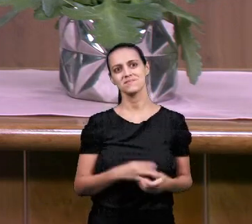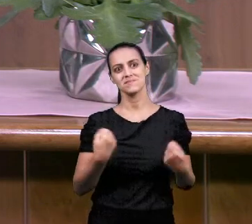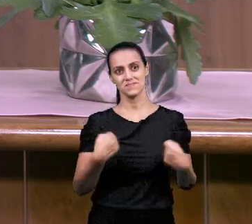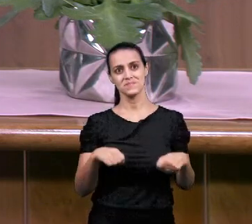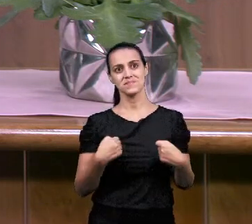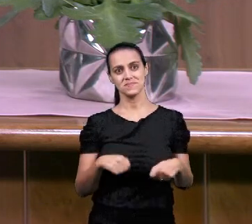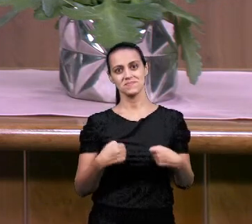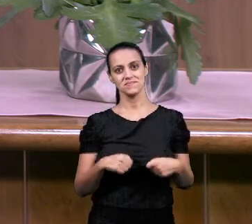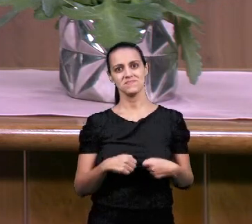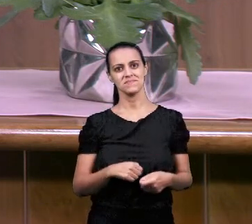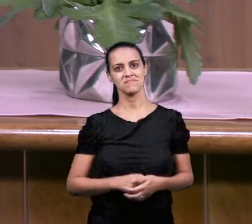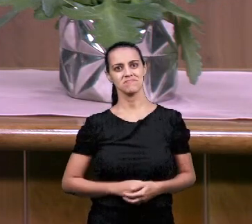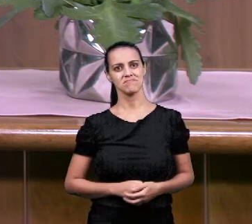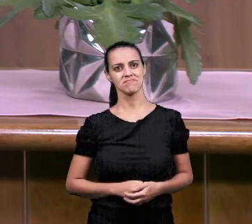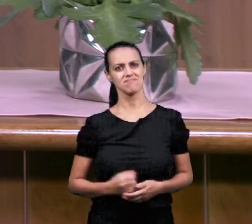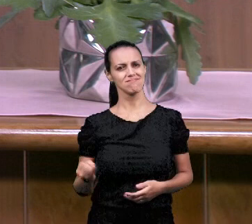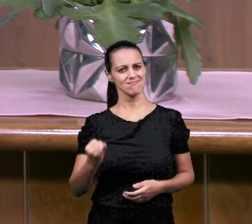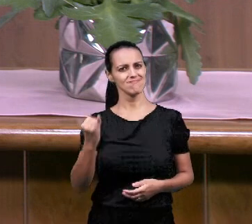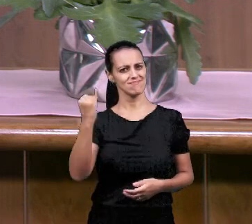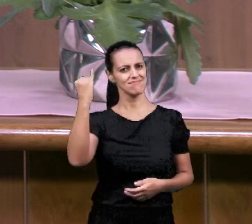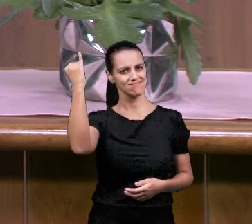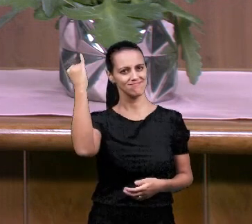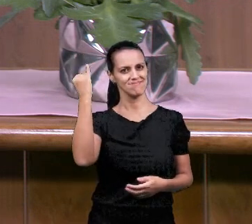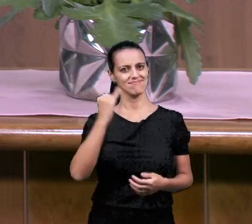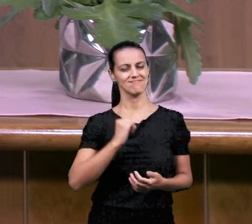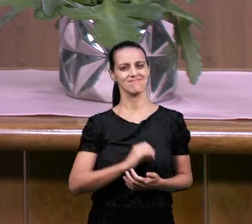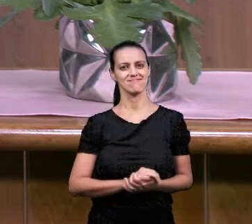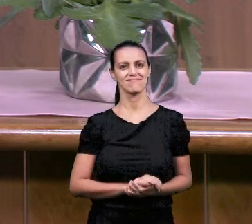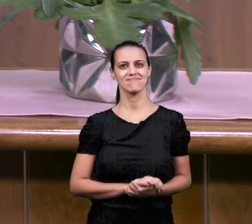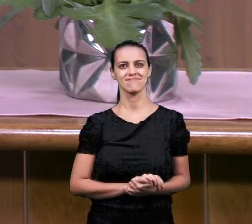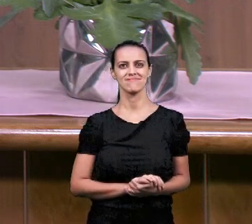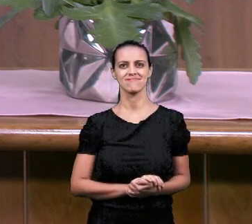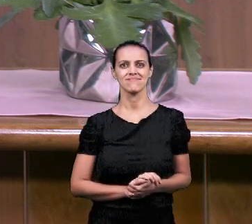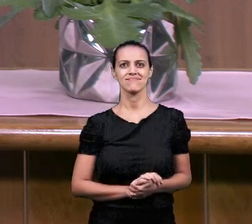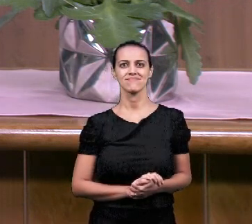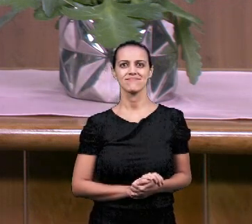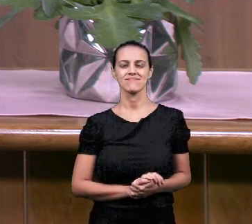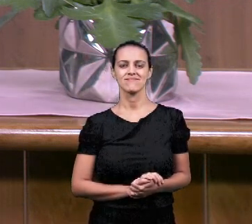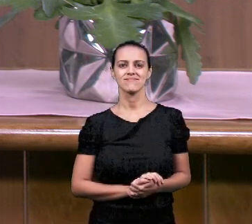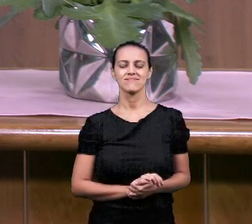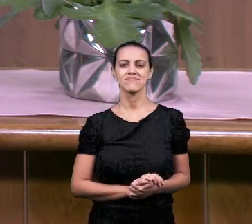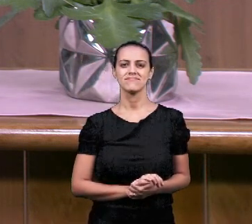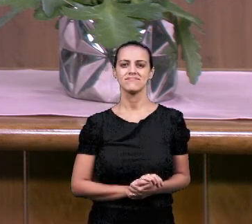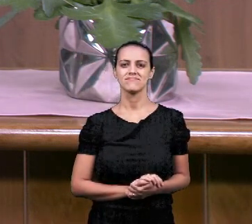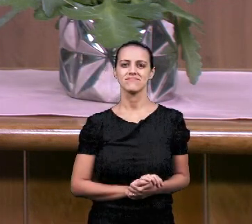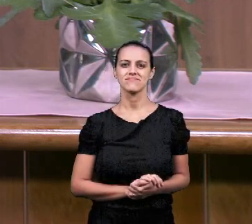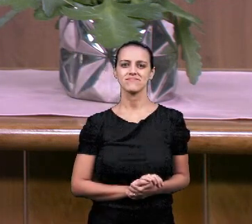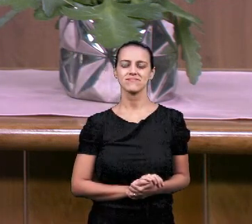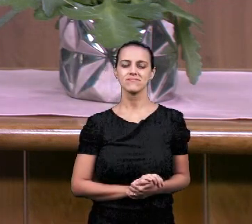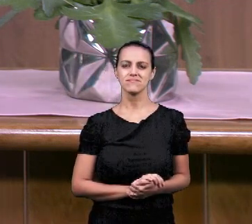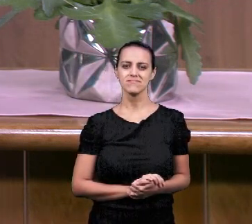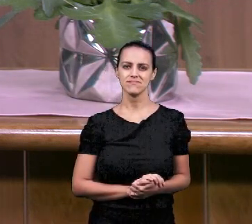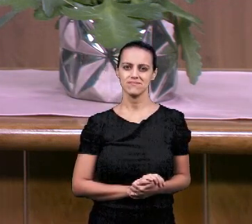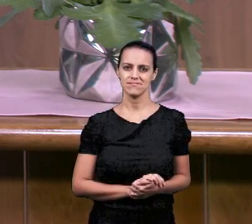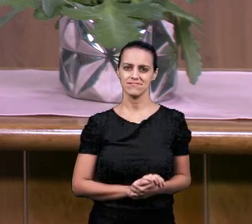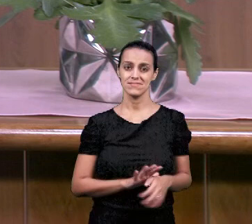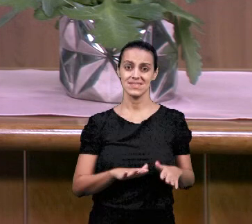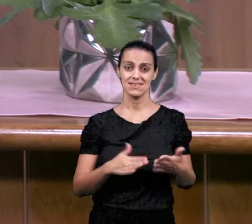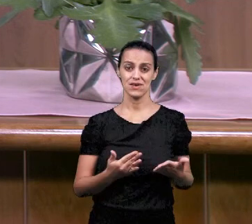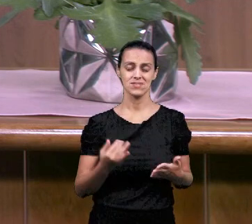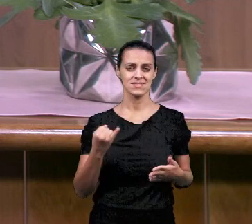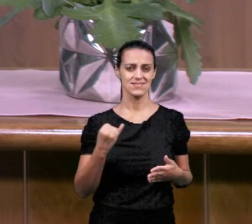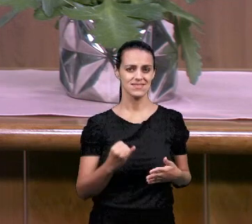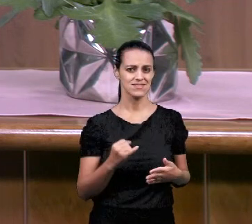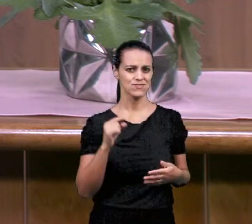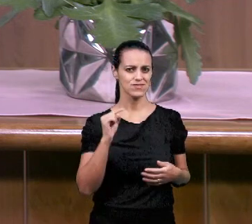de l'intérêt que les gens ont par rapport à la recherche. Donc, par rapport à ce que vous recherchez, donc YouTube va